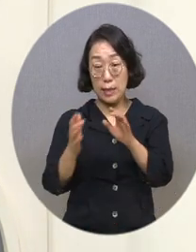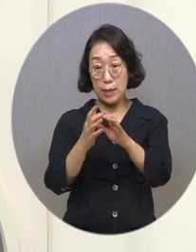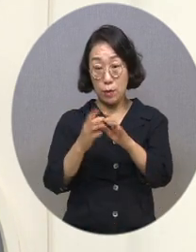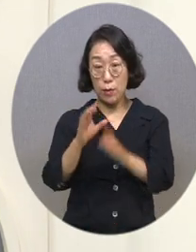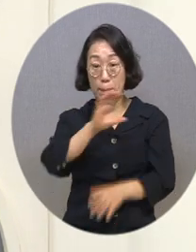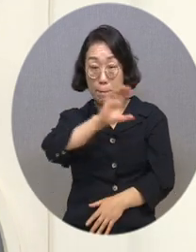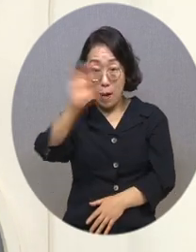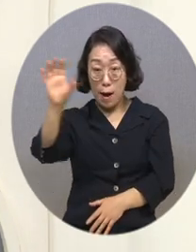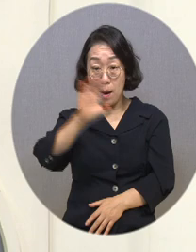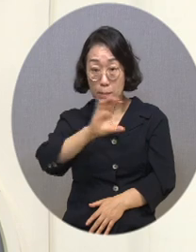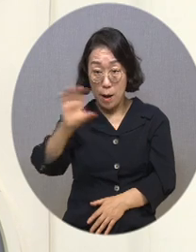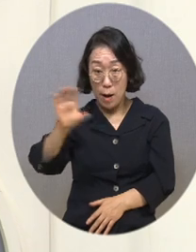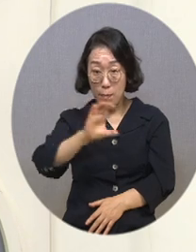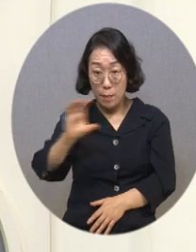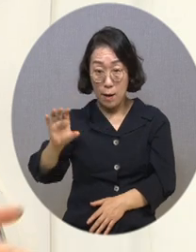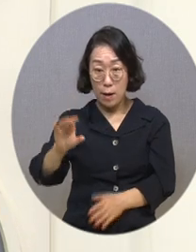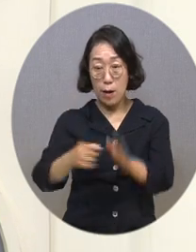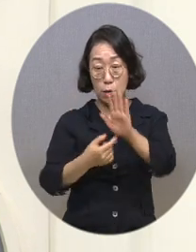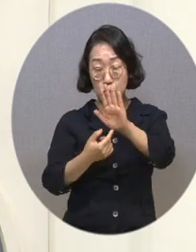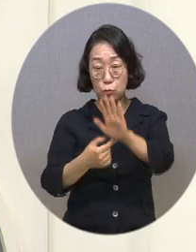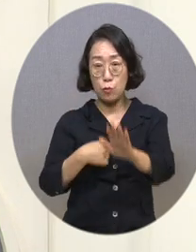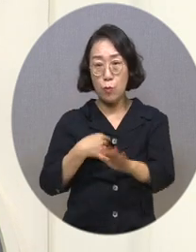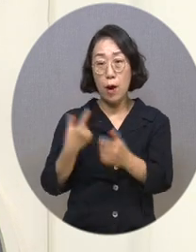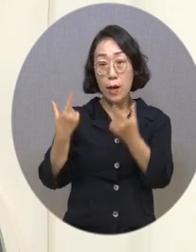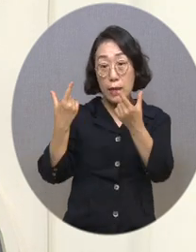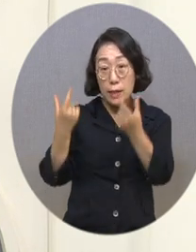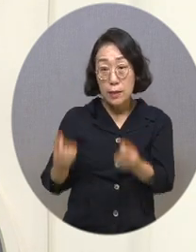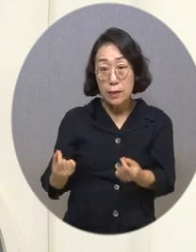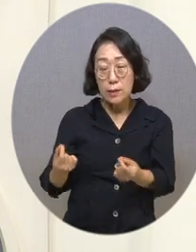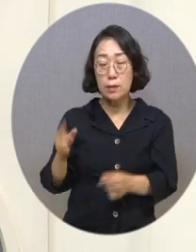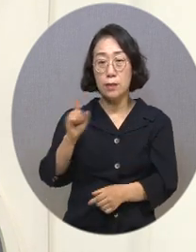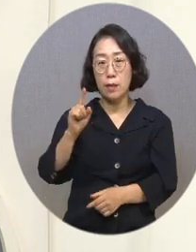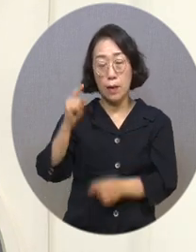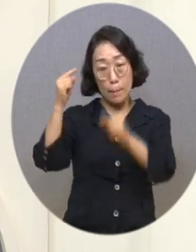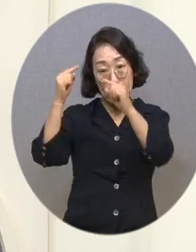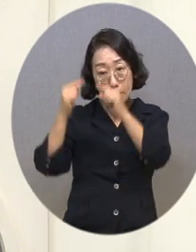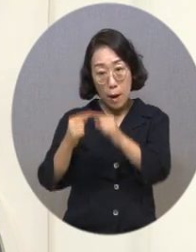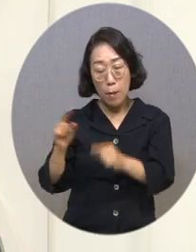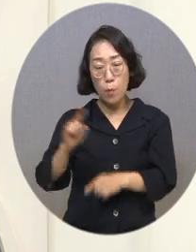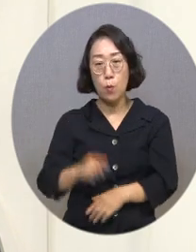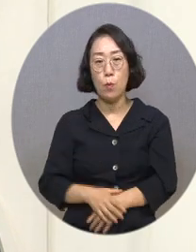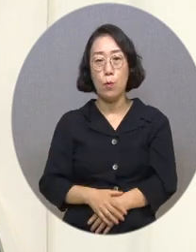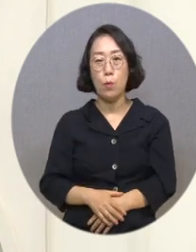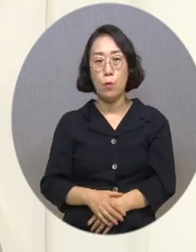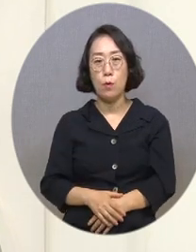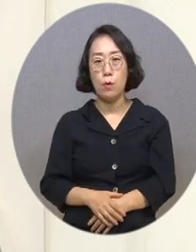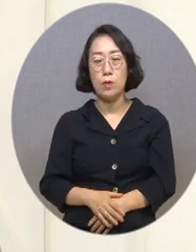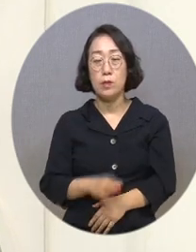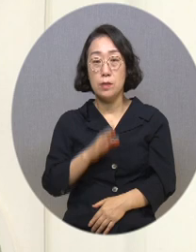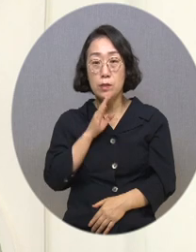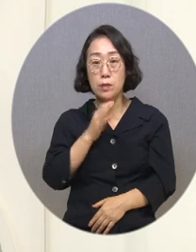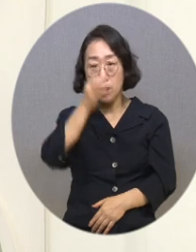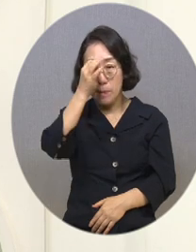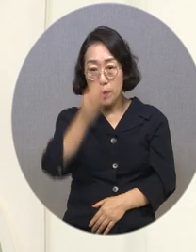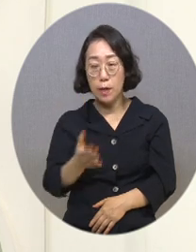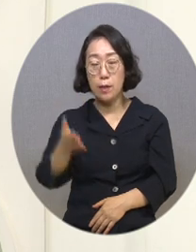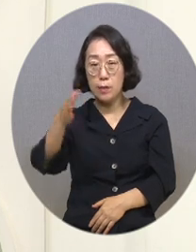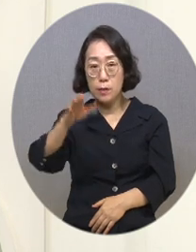기사로 알려주신다. 그리고 저와 너무 똑같은 생각을 하신 게 이제는 사실은 진짜